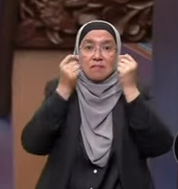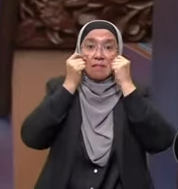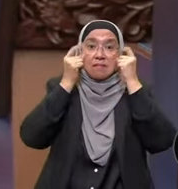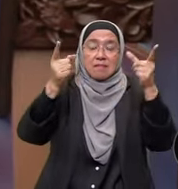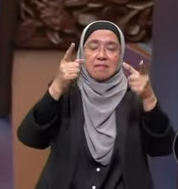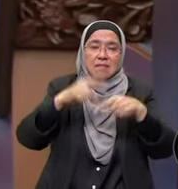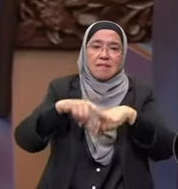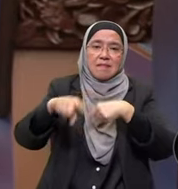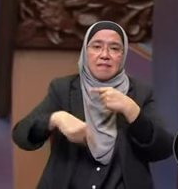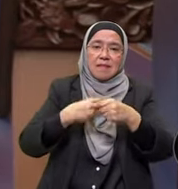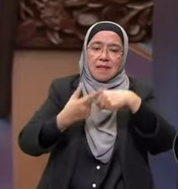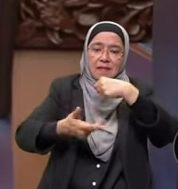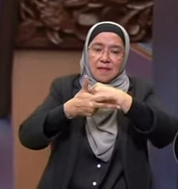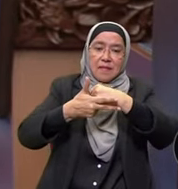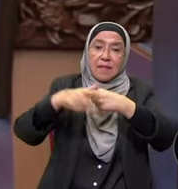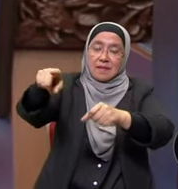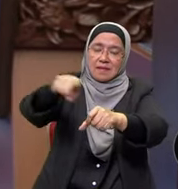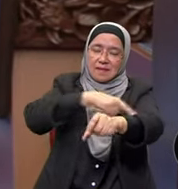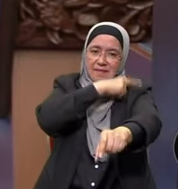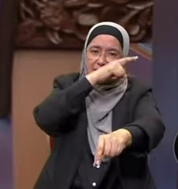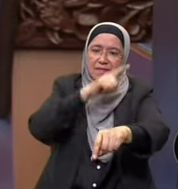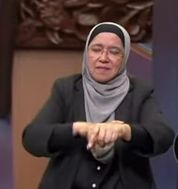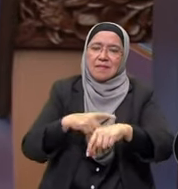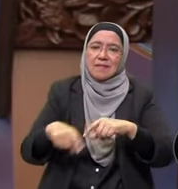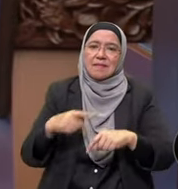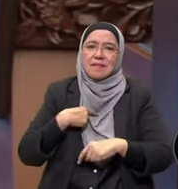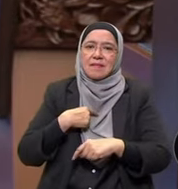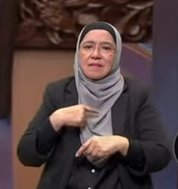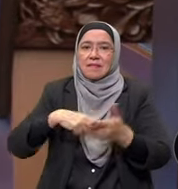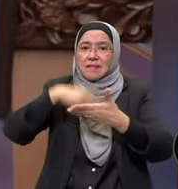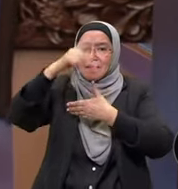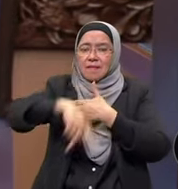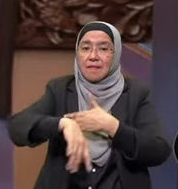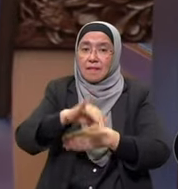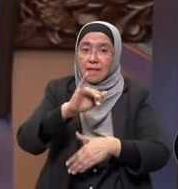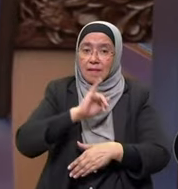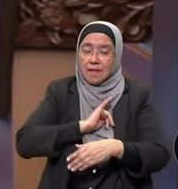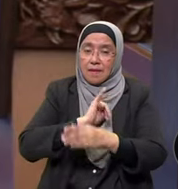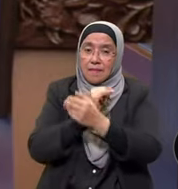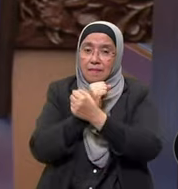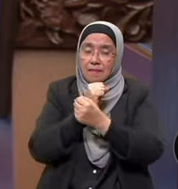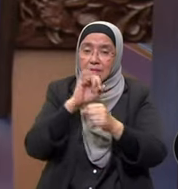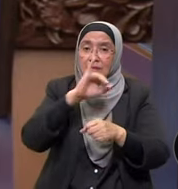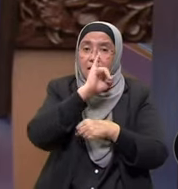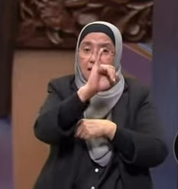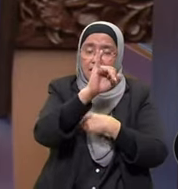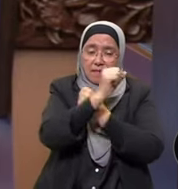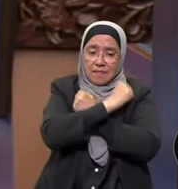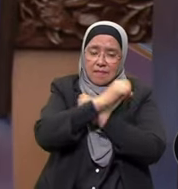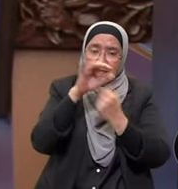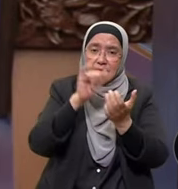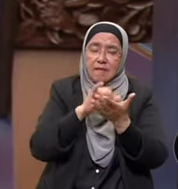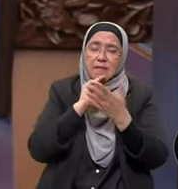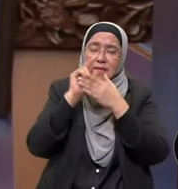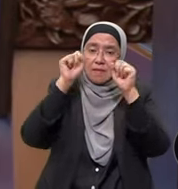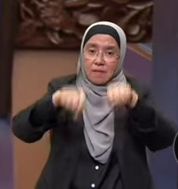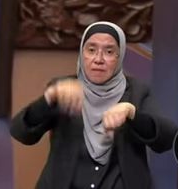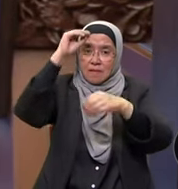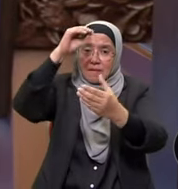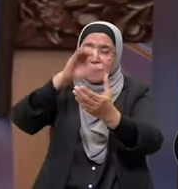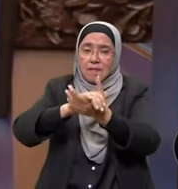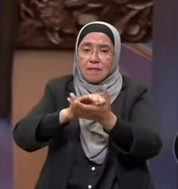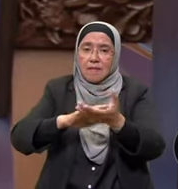panjang program air sayang membolehkan suami memperuntukkan 2% daripada caruman kwsp bulanan share